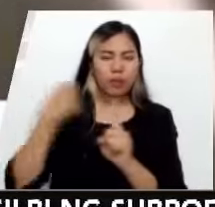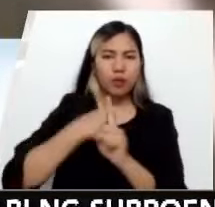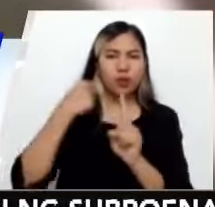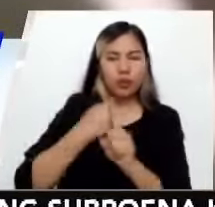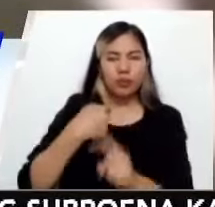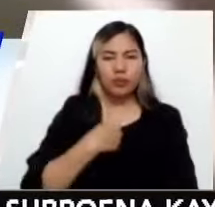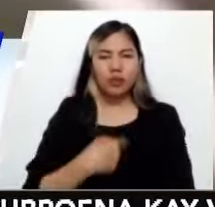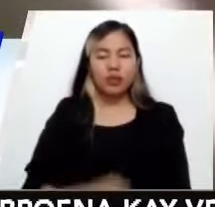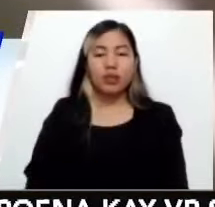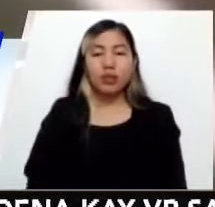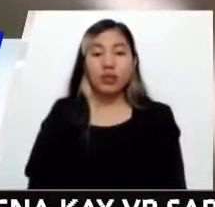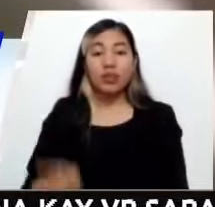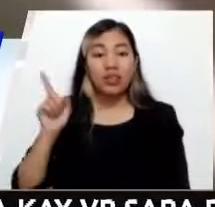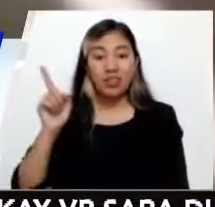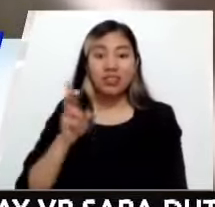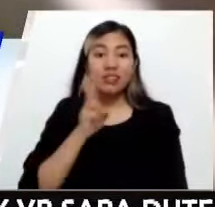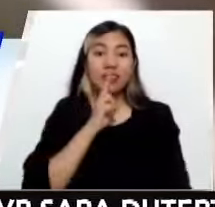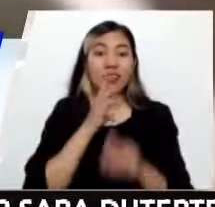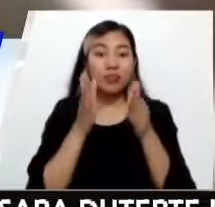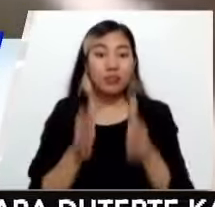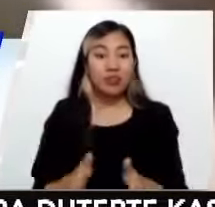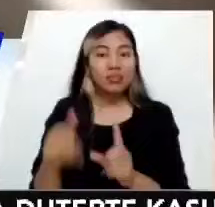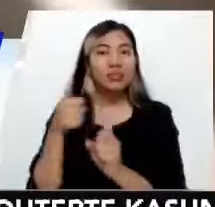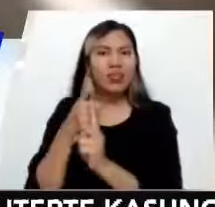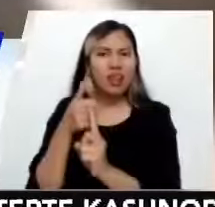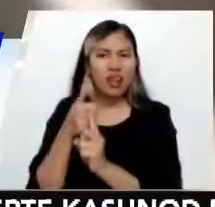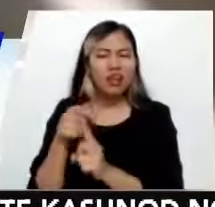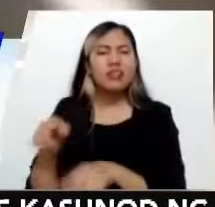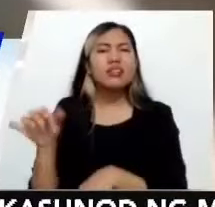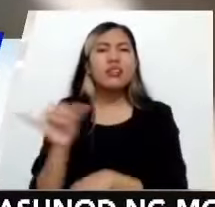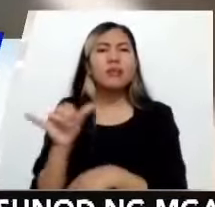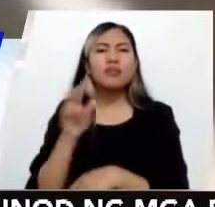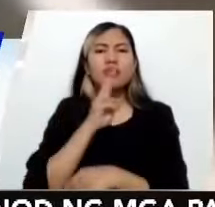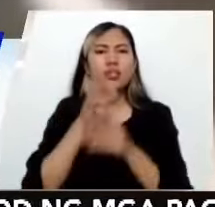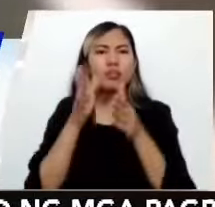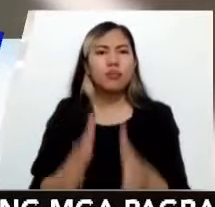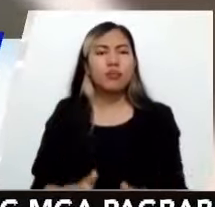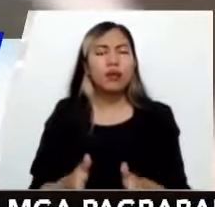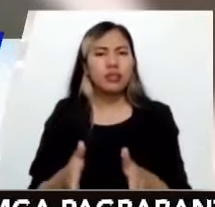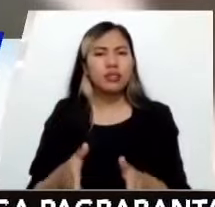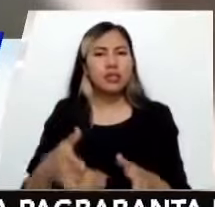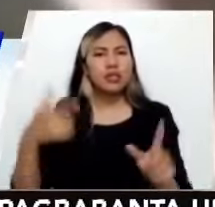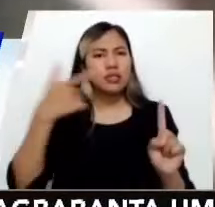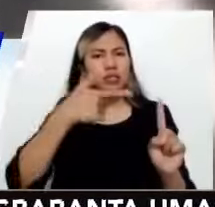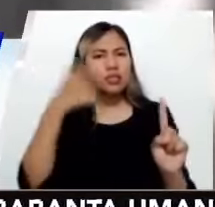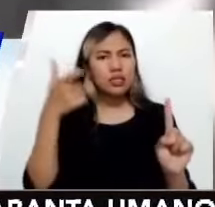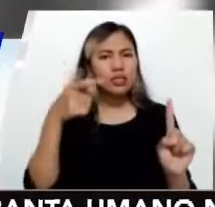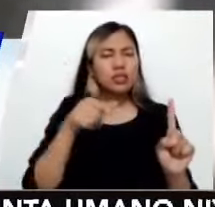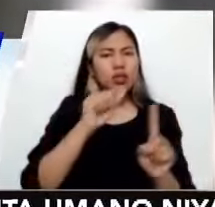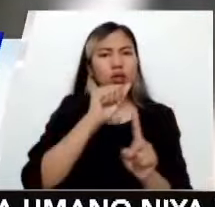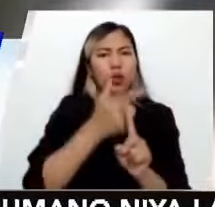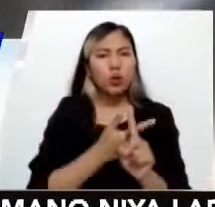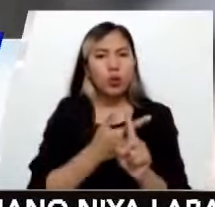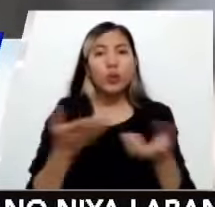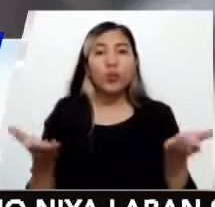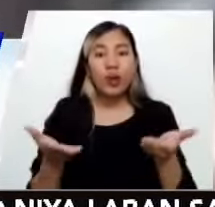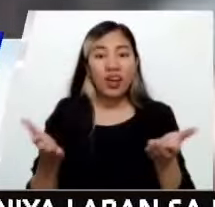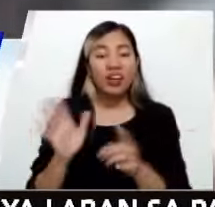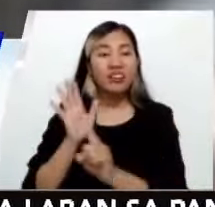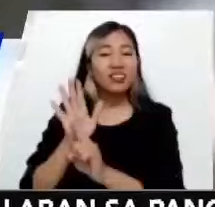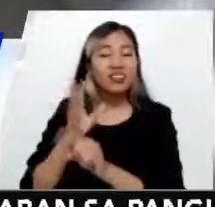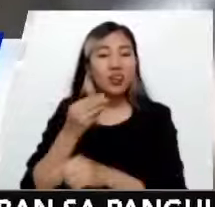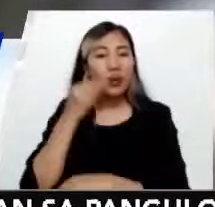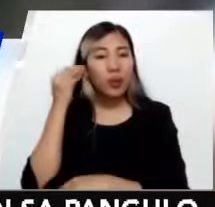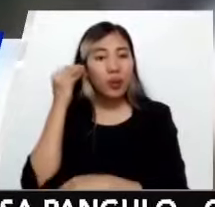arestadong suspect ang siya ring suspect sa pamamaril noong Agosto sa mismong lugar kung saan siya nakatira. Meron siyang binaril dyan na